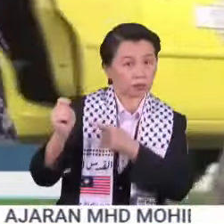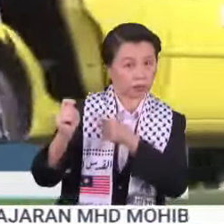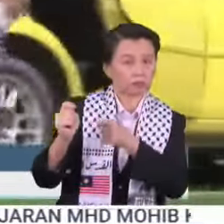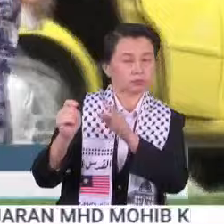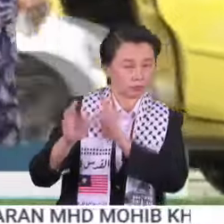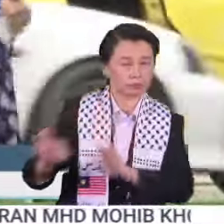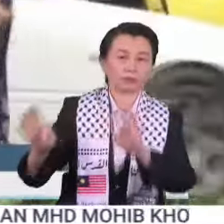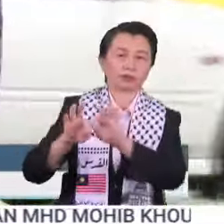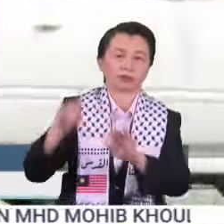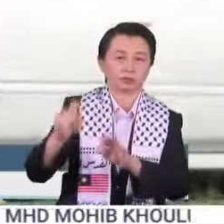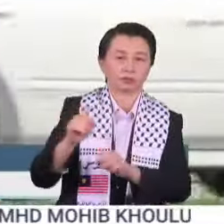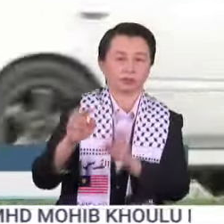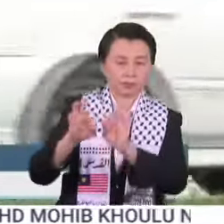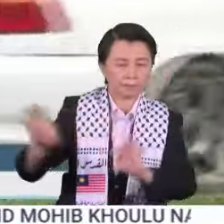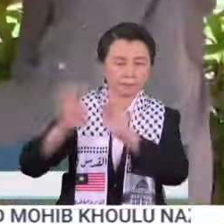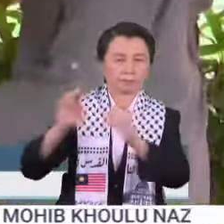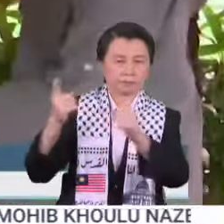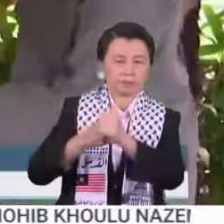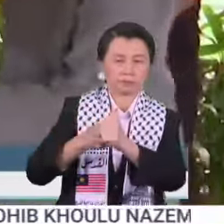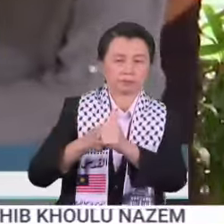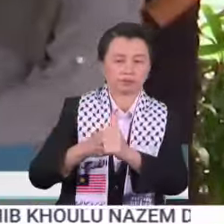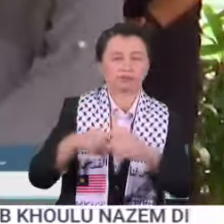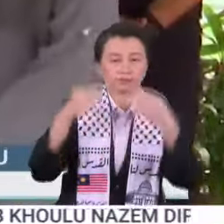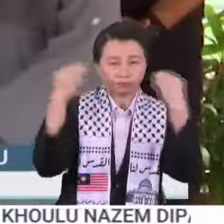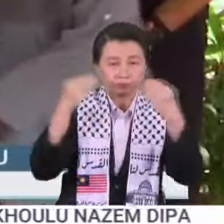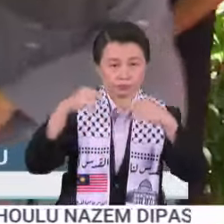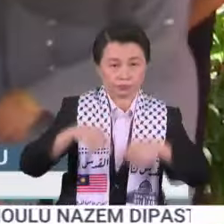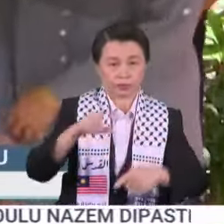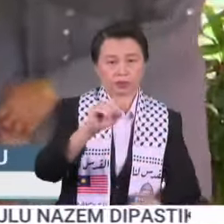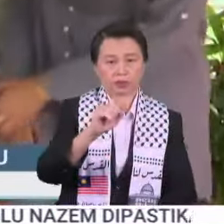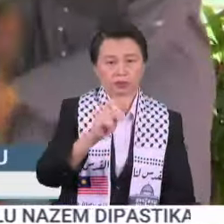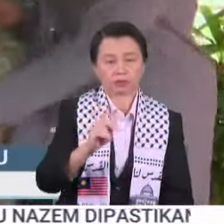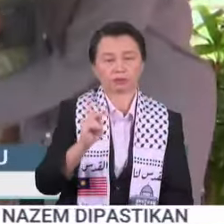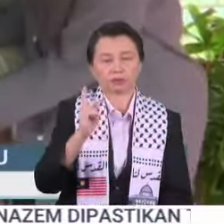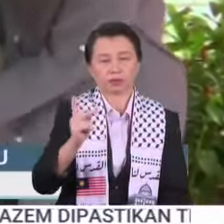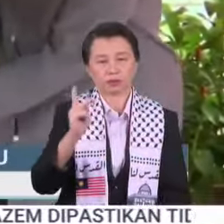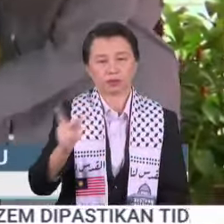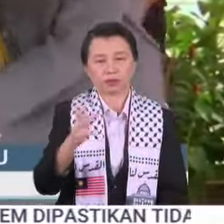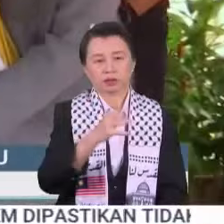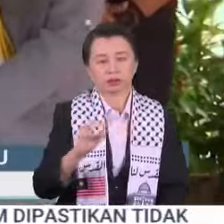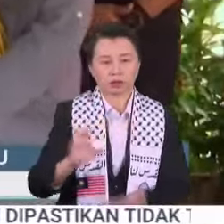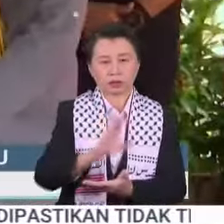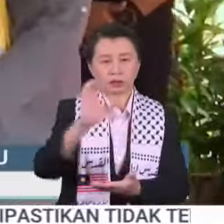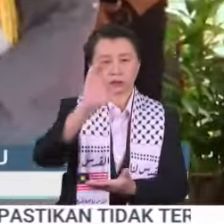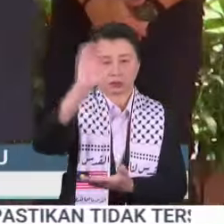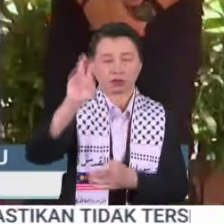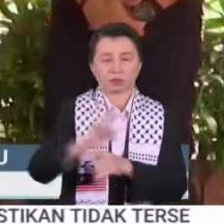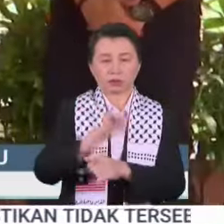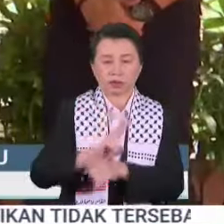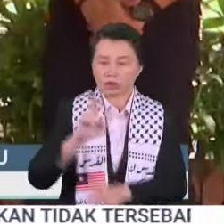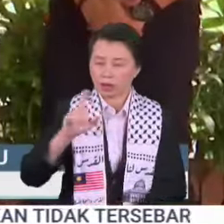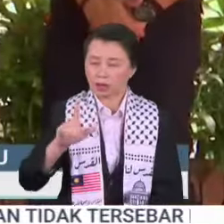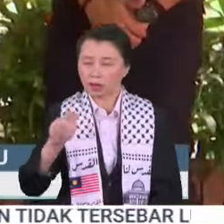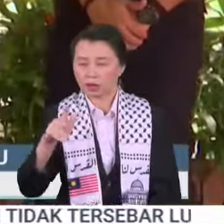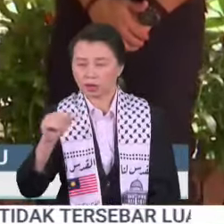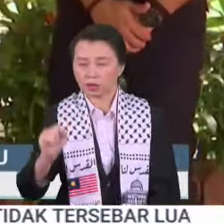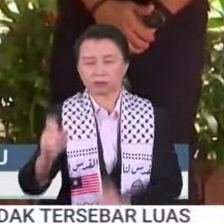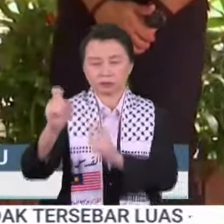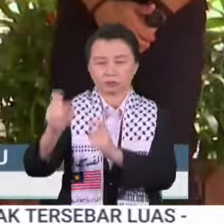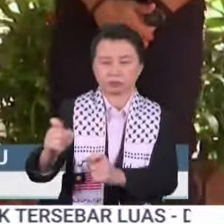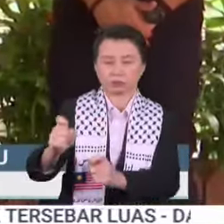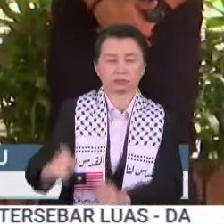tersebut perlu menjadi keutamaan. Dalam majlis ini, SK Api-Api Kota Kinabalu dan Kolej Vokasional Likas dinobatkan